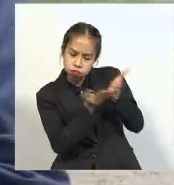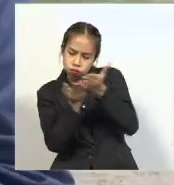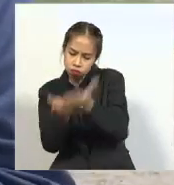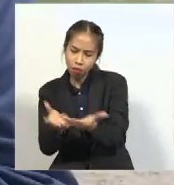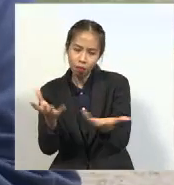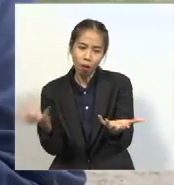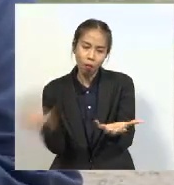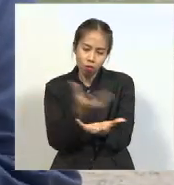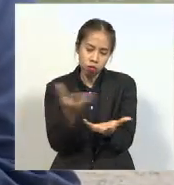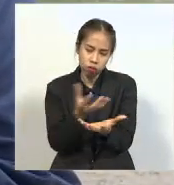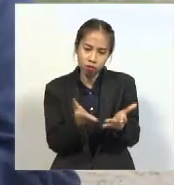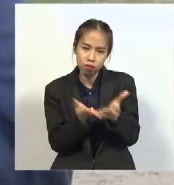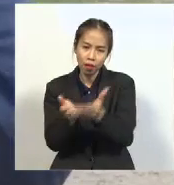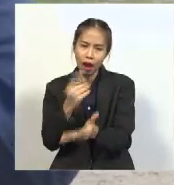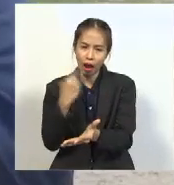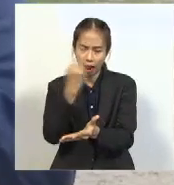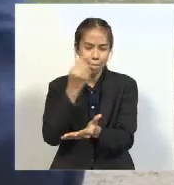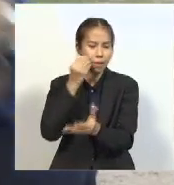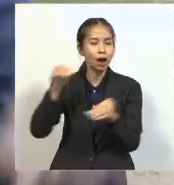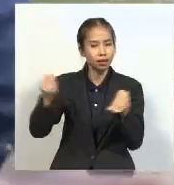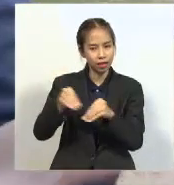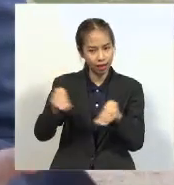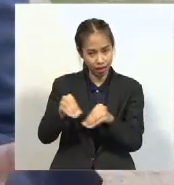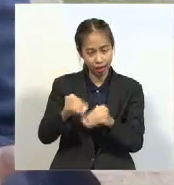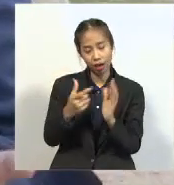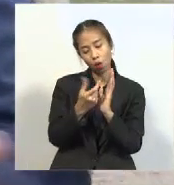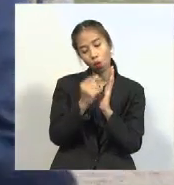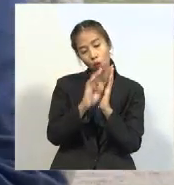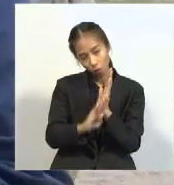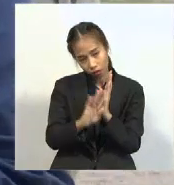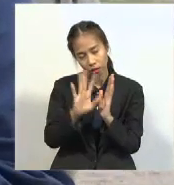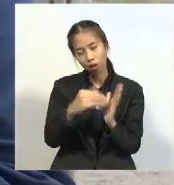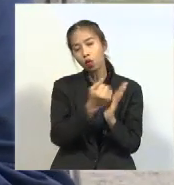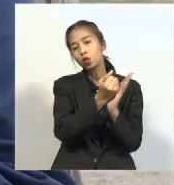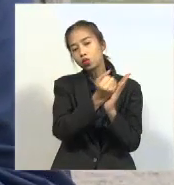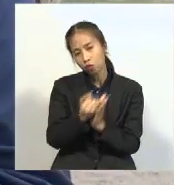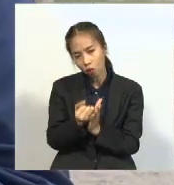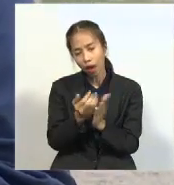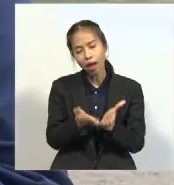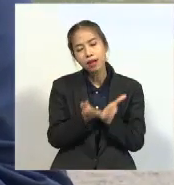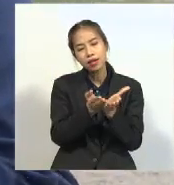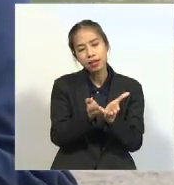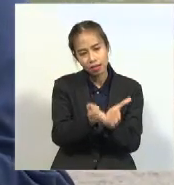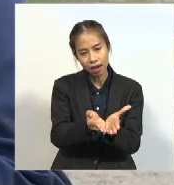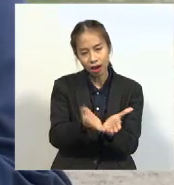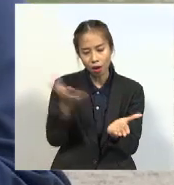เกิดผู้มีจิตศรัทธาท่านใดอยู่ในบริเวณอุบลราชธานีก็สามารถที่จะมาร่วมนำเรือมา